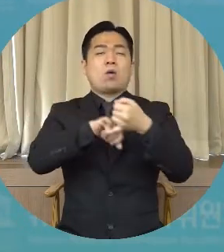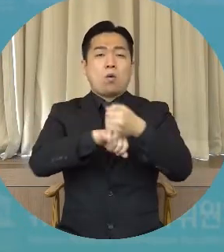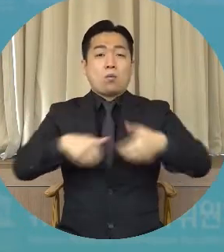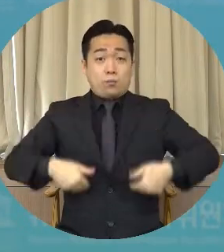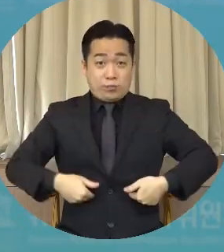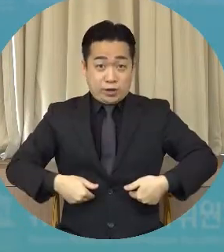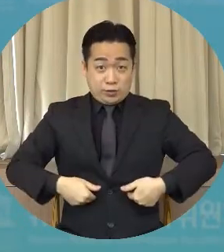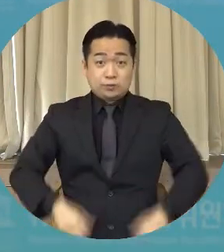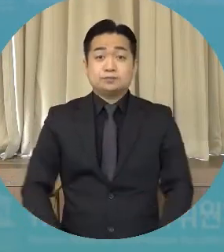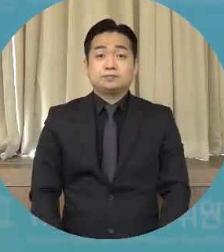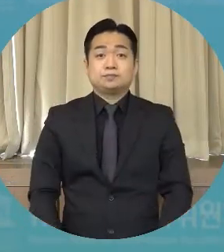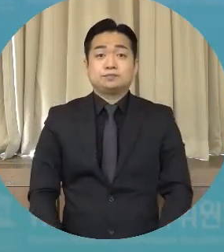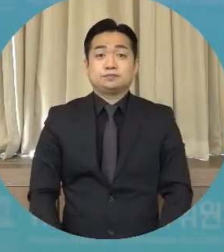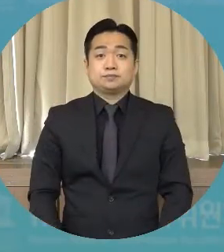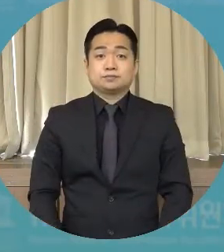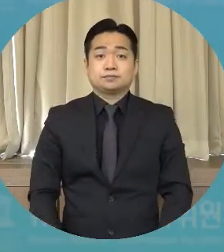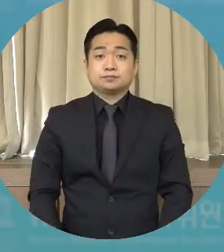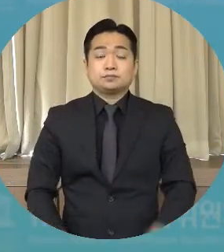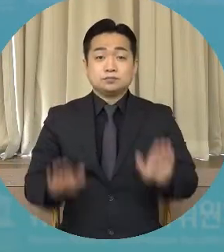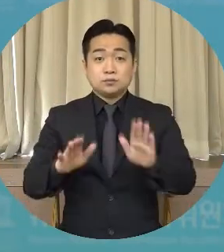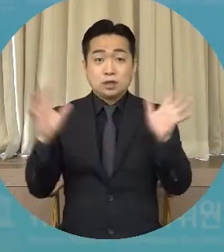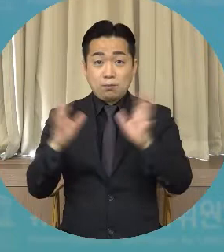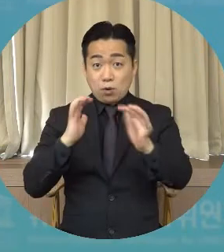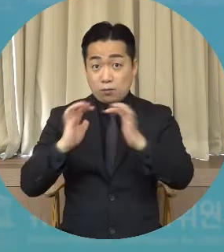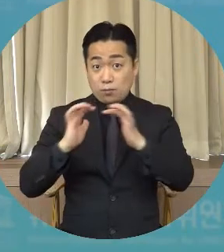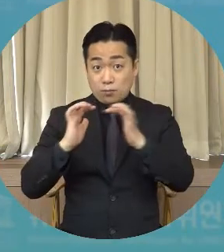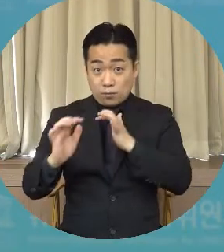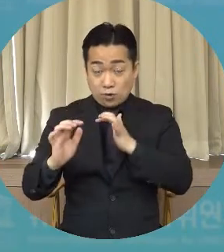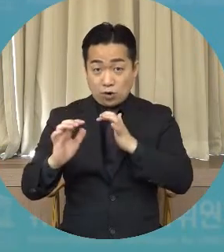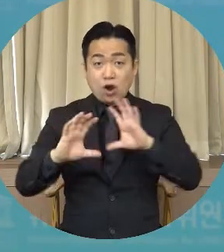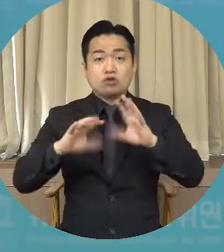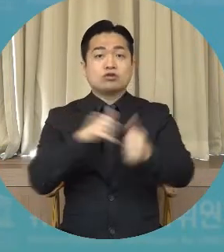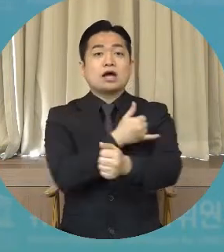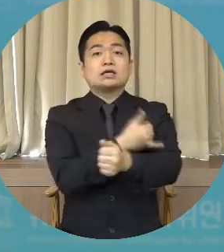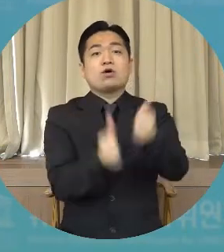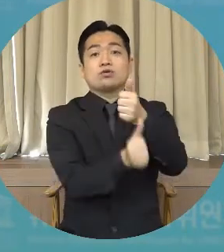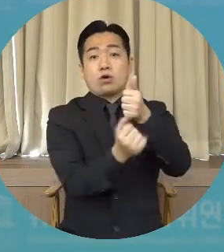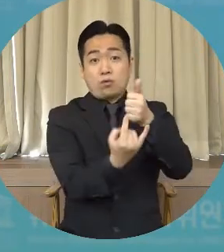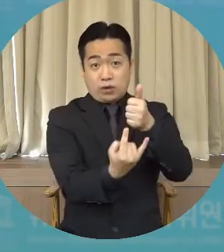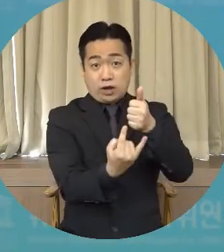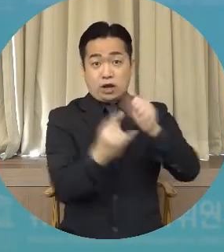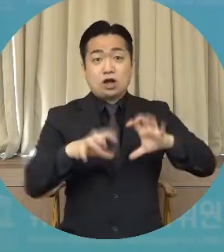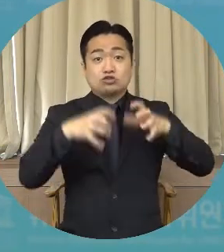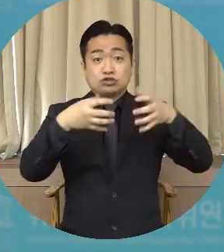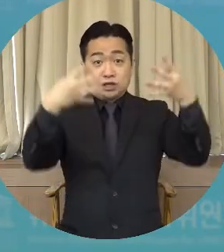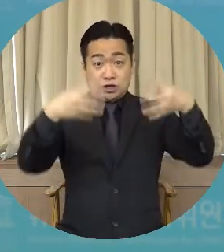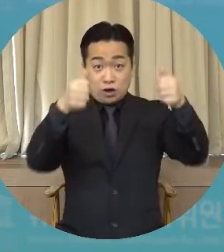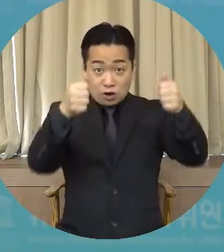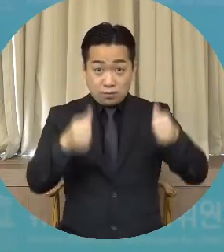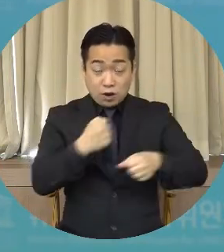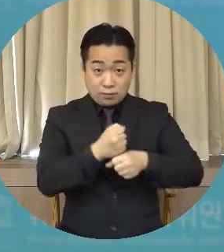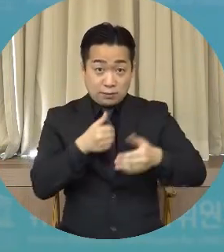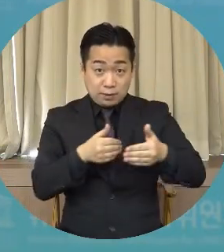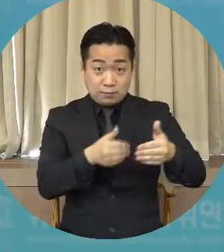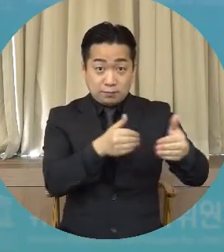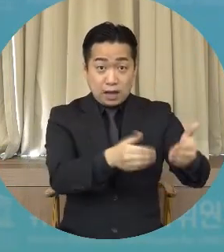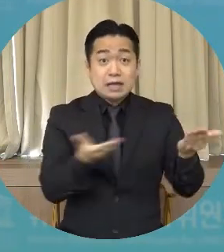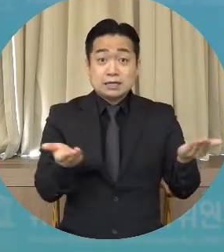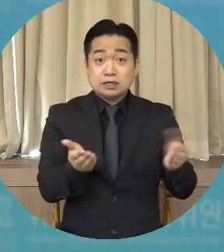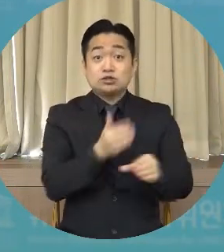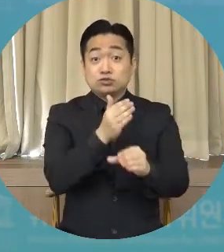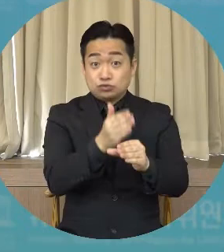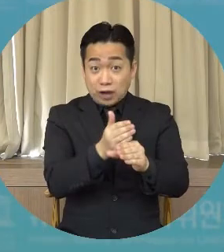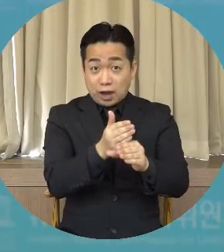필요합니다. 오늘 포럼의 논의사항은 국가인권위원회의 국제협약 성안 업무에